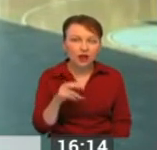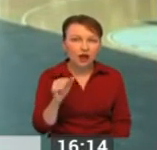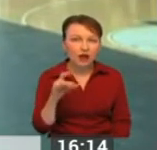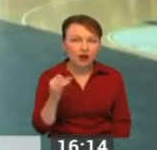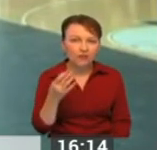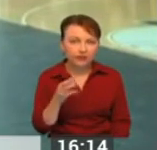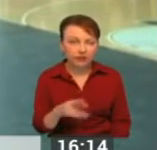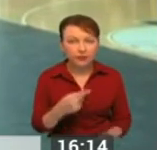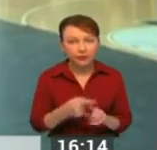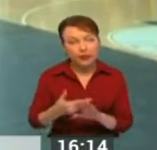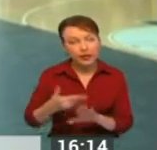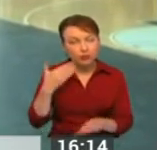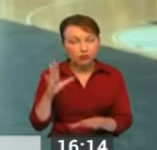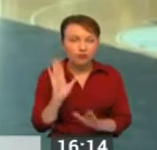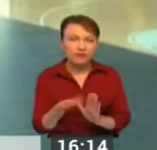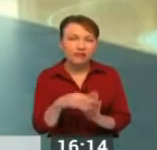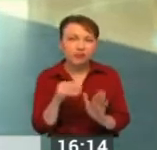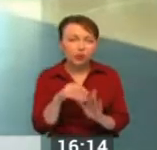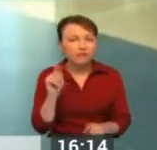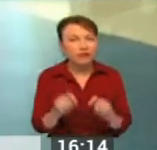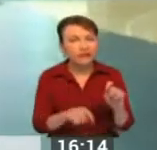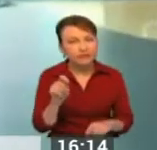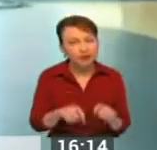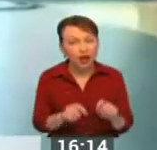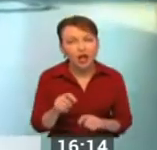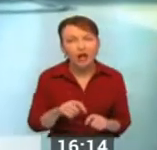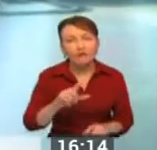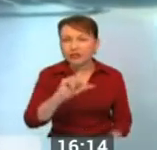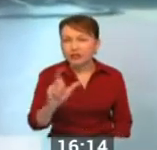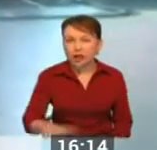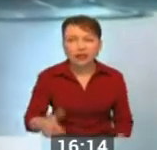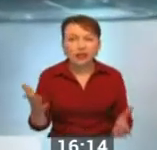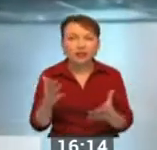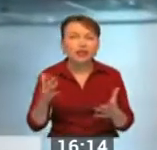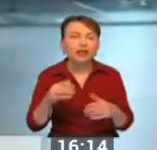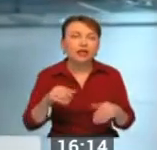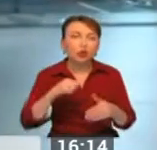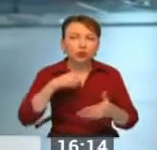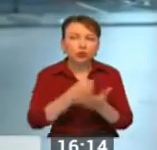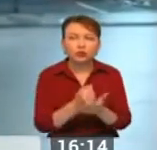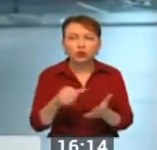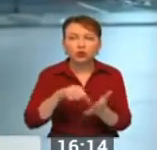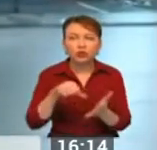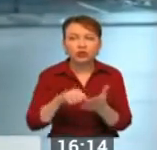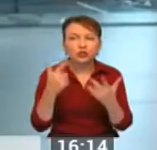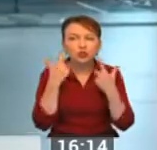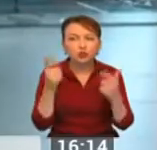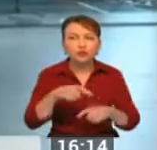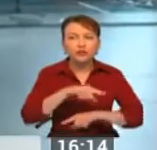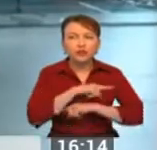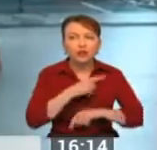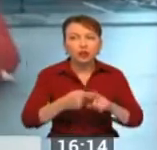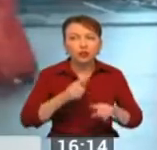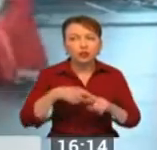Його передуватиме відбірковий фестиваль у Італії, який визначить учасників суперфіналу. Цього ж